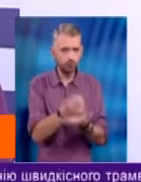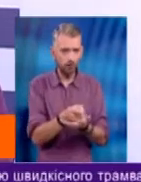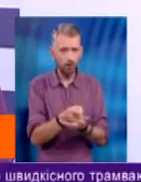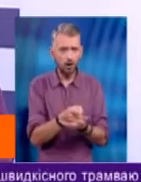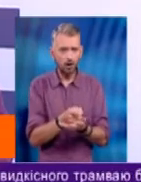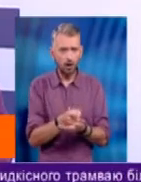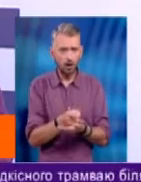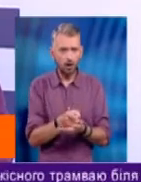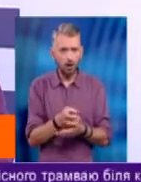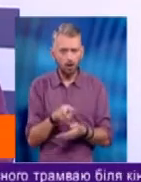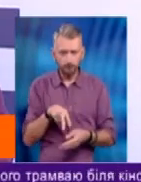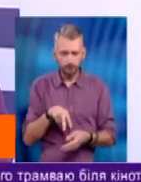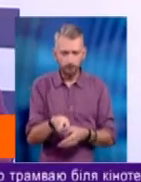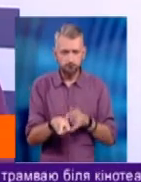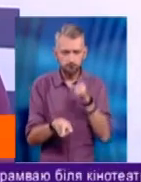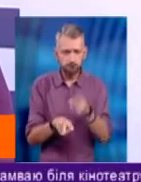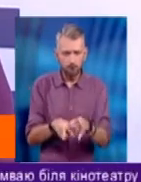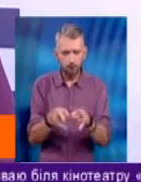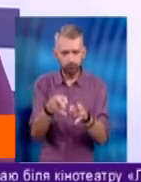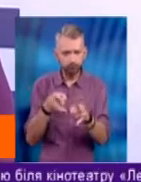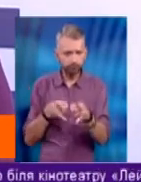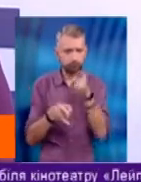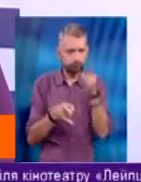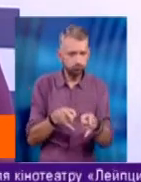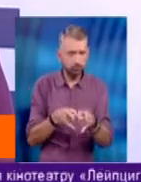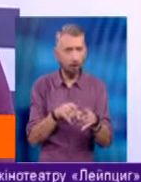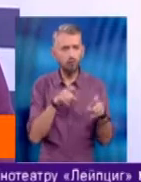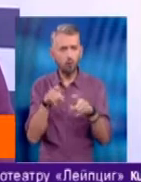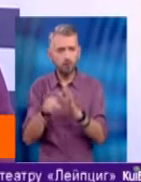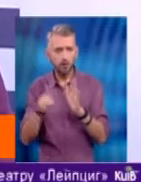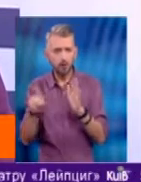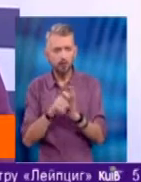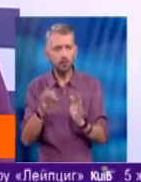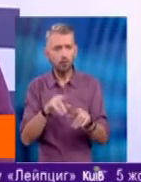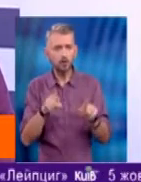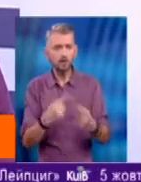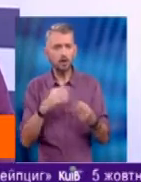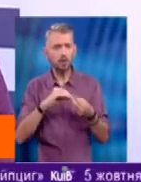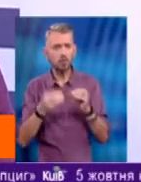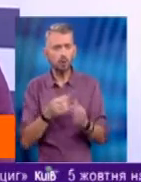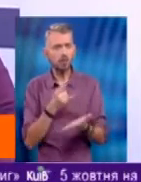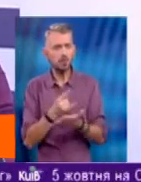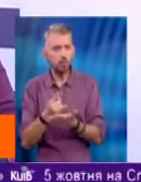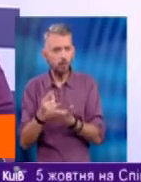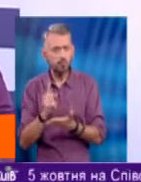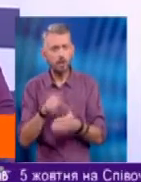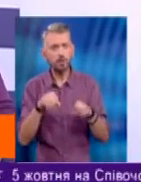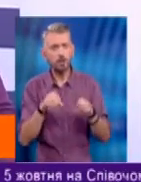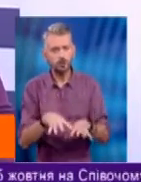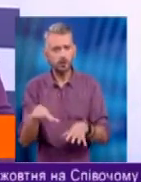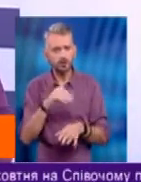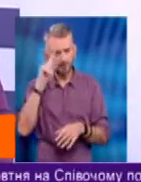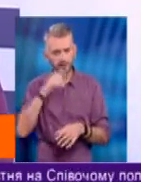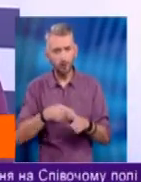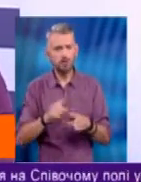ряду, припаркуватися, десь побігти і так далі. Відверто вам можу сказати, що в Європі теж велика проблема із паркуванням, але вона вирішується. Всі знають,